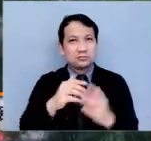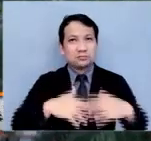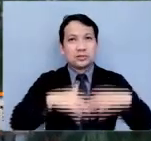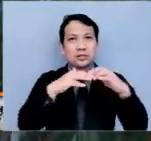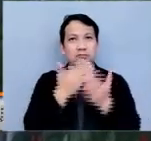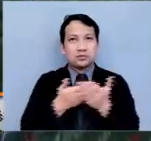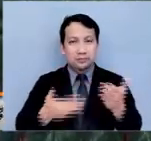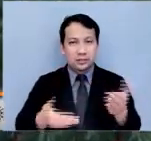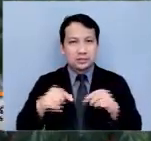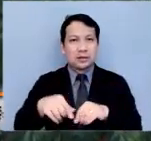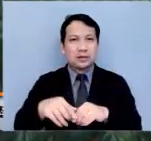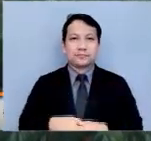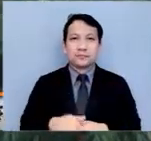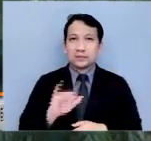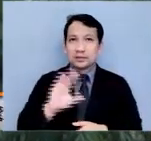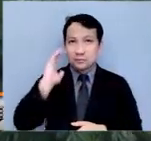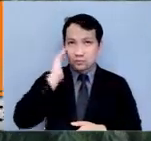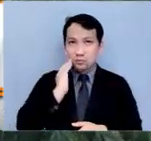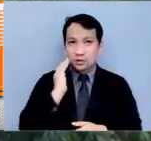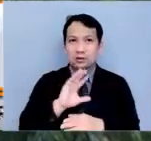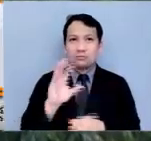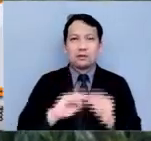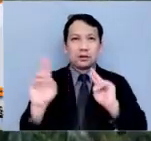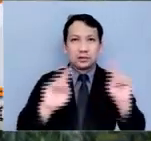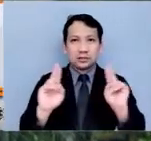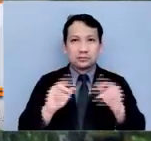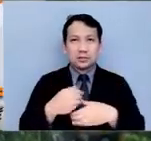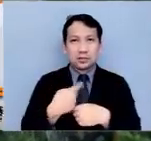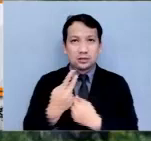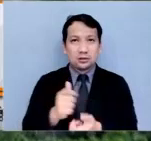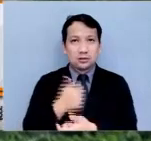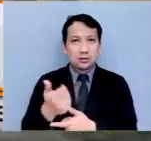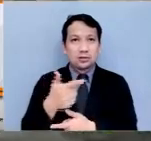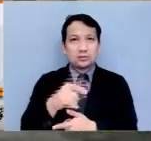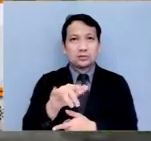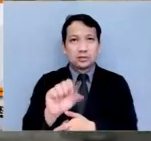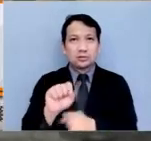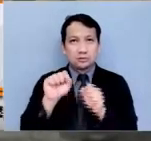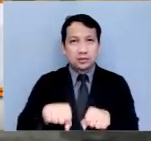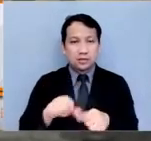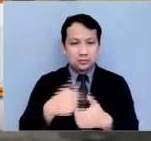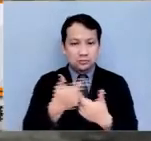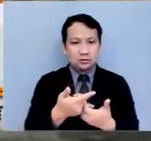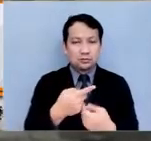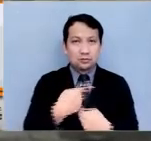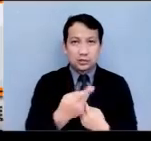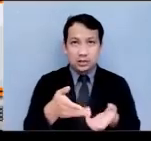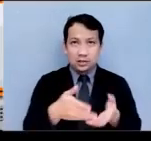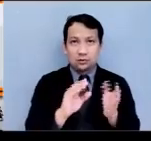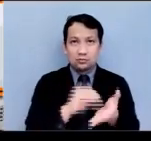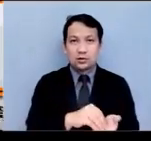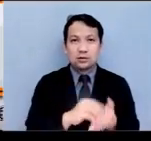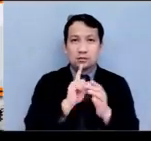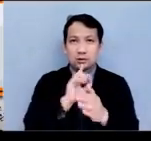gamit na nasunog dito. Kung kukulangin pa yan, handa raw magpahiram ng pera ang GSIS. Nangako na rin ang ilang mga senador